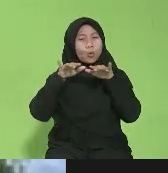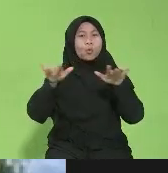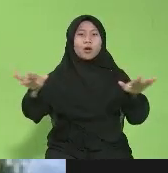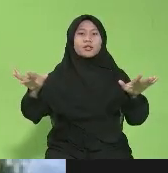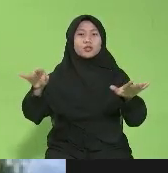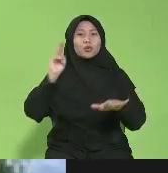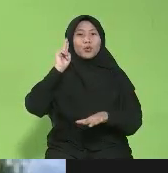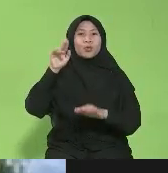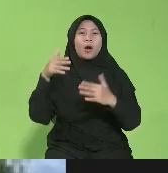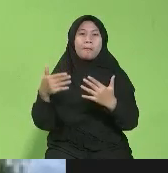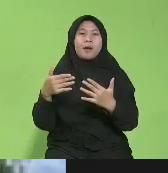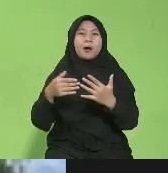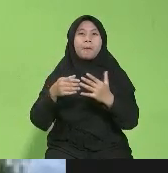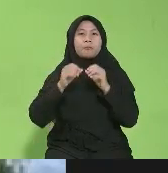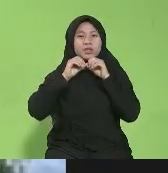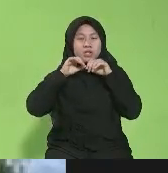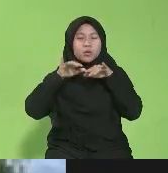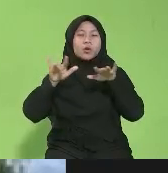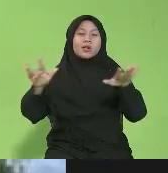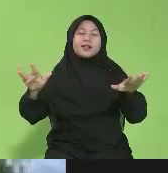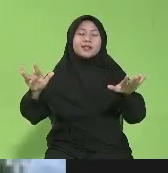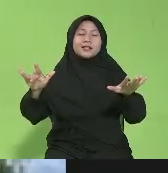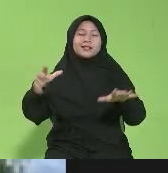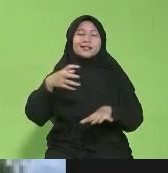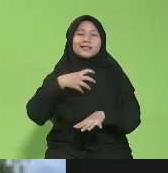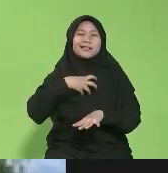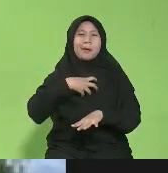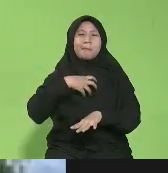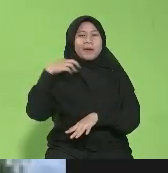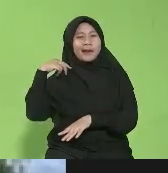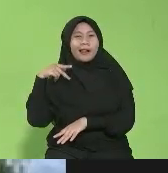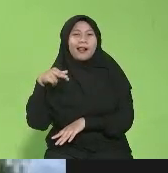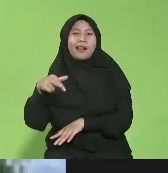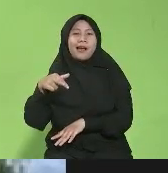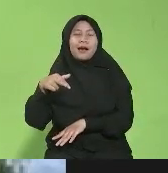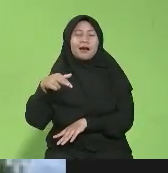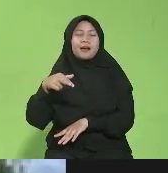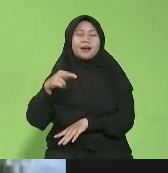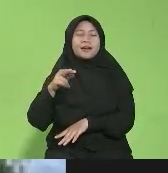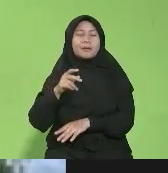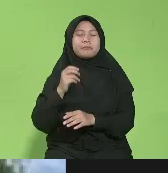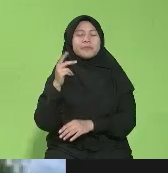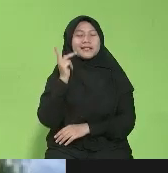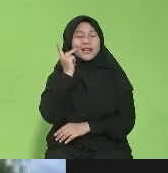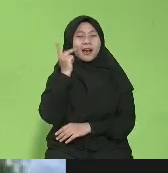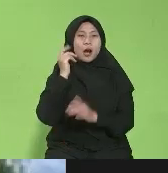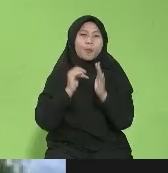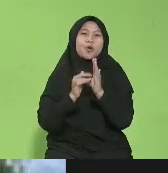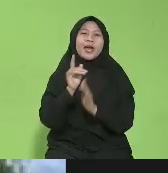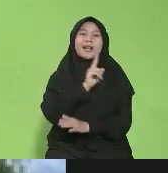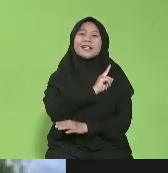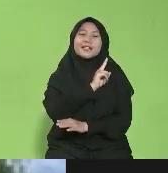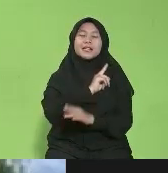sikap rela berkorban dan sikap dimana kita senantiasa menjaga kemuliaan diri menjaga kemuliaan